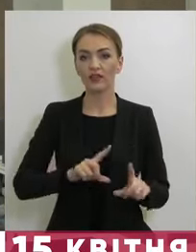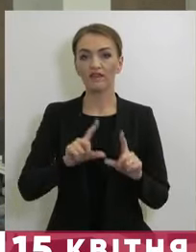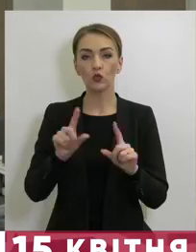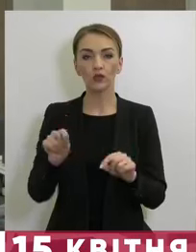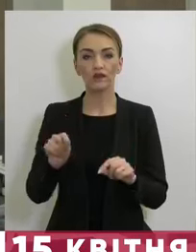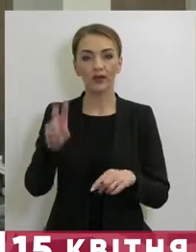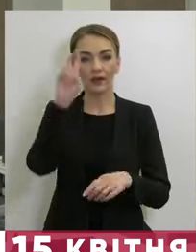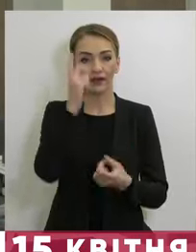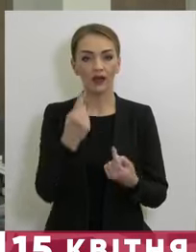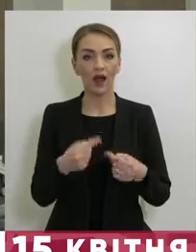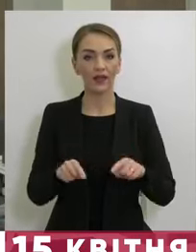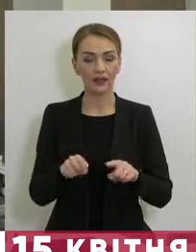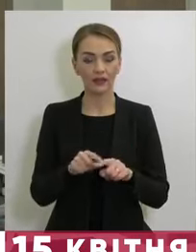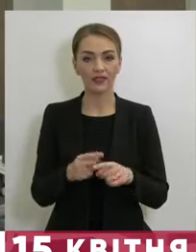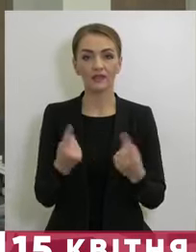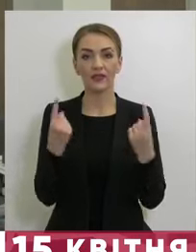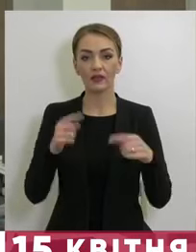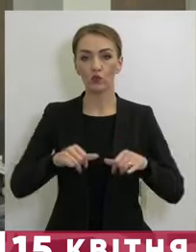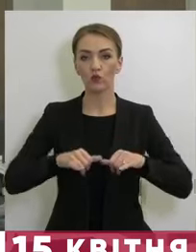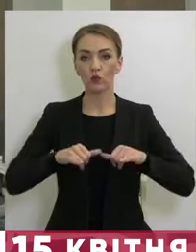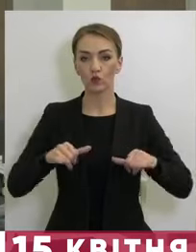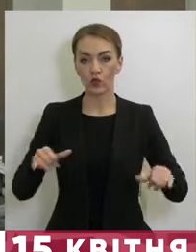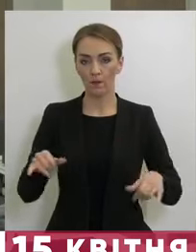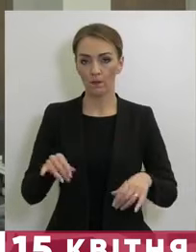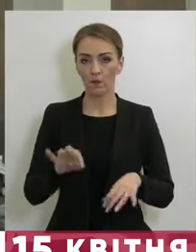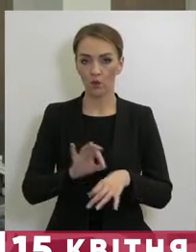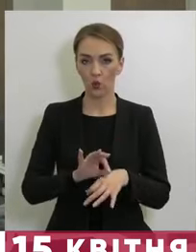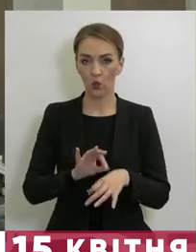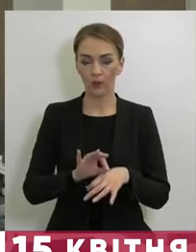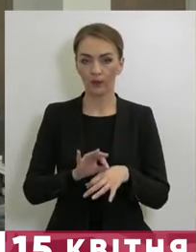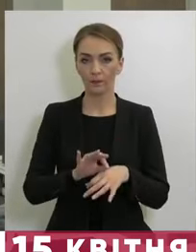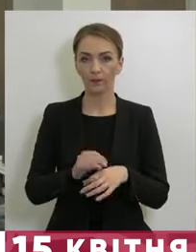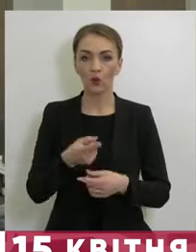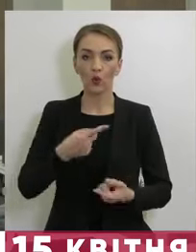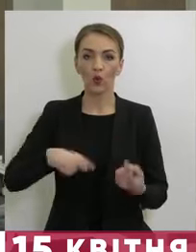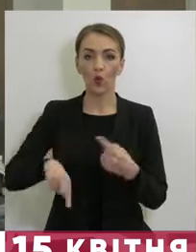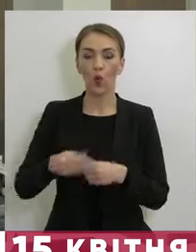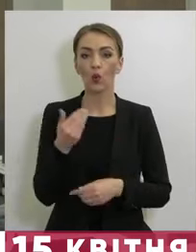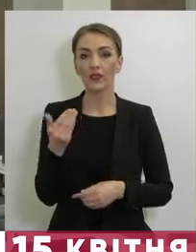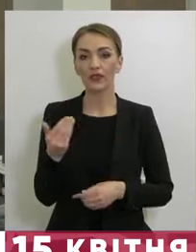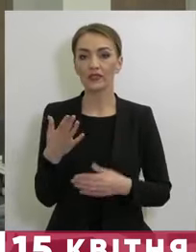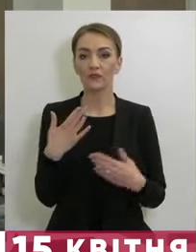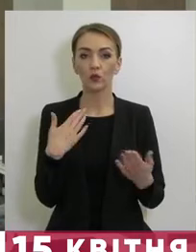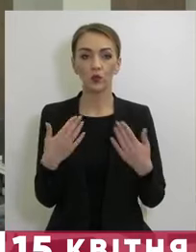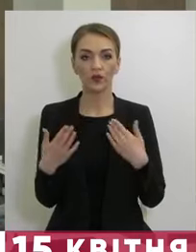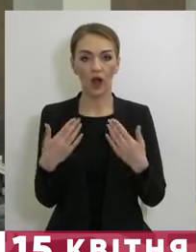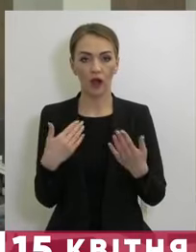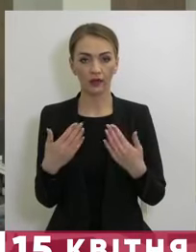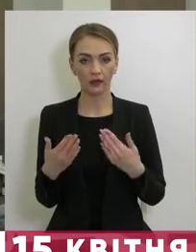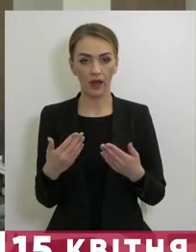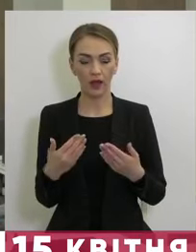великим розповсюдженням хвороби, колу їх спілкування.